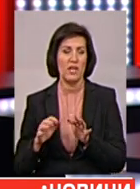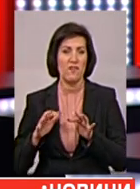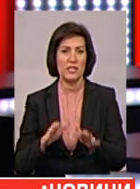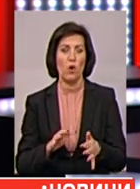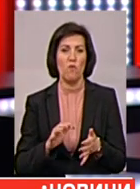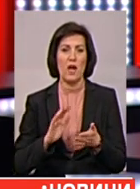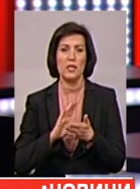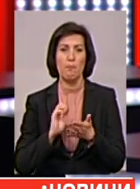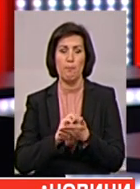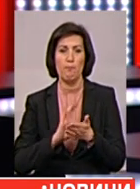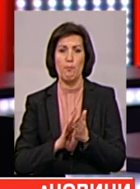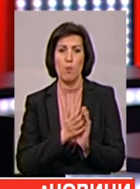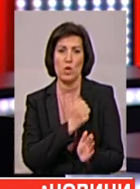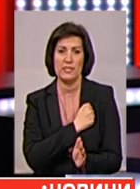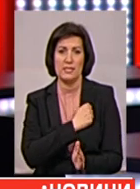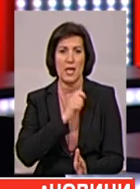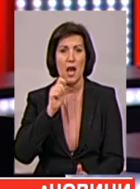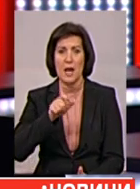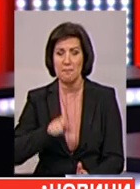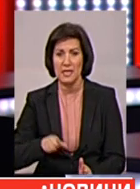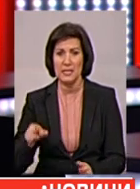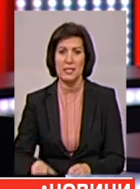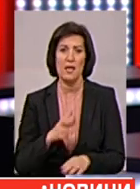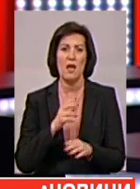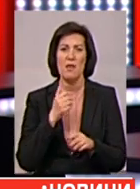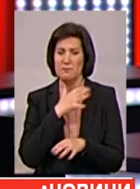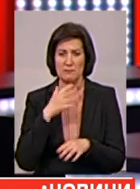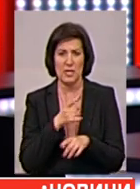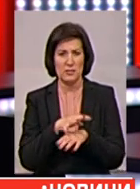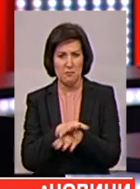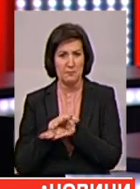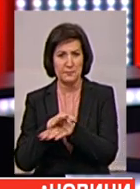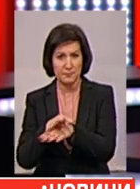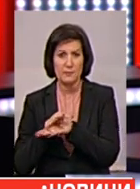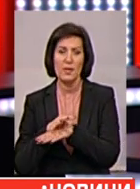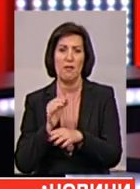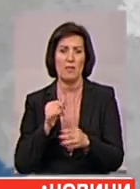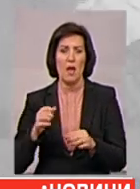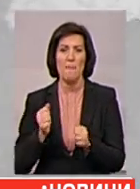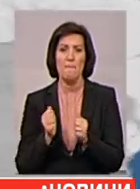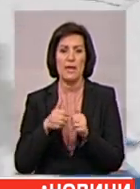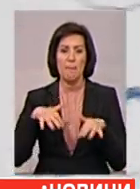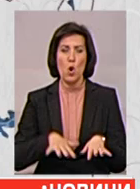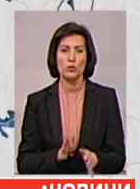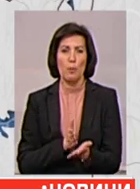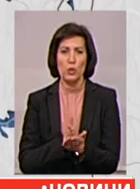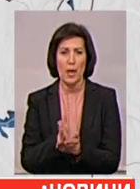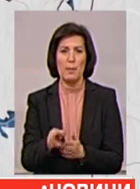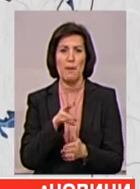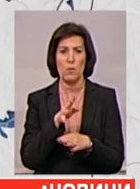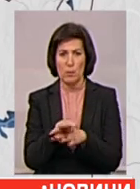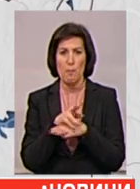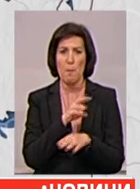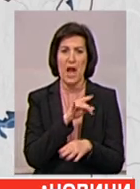позиції українських армійців із півсотні разів били з танків, БМП та мінометів. На Приморському напрямку вогонь вели по Мар'їнці